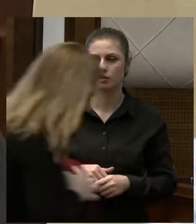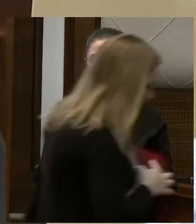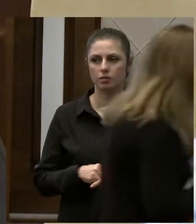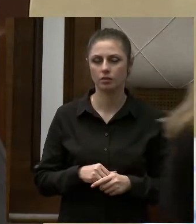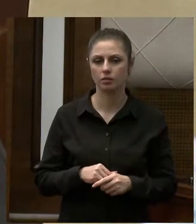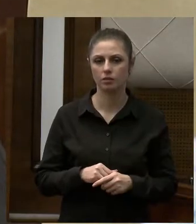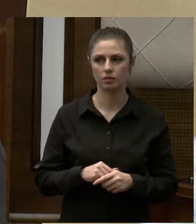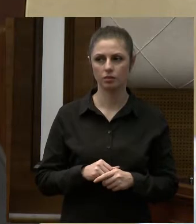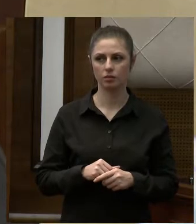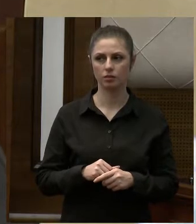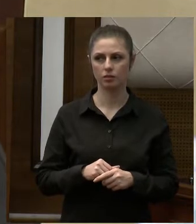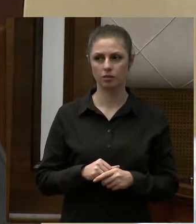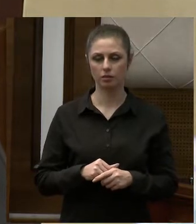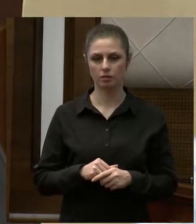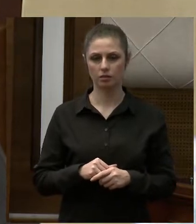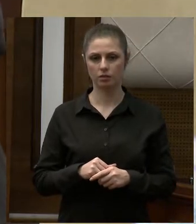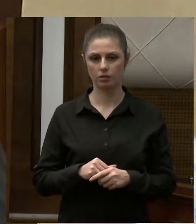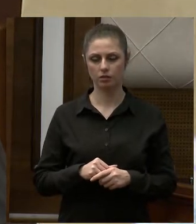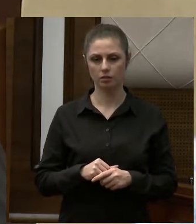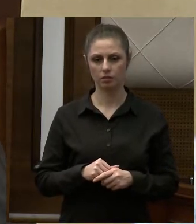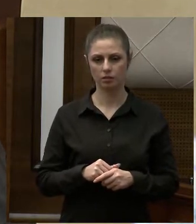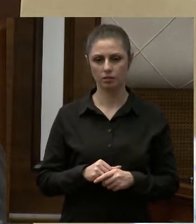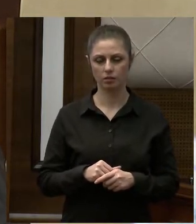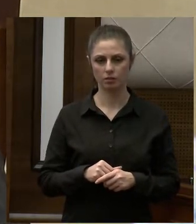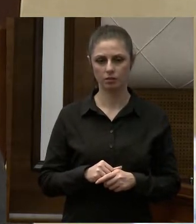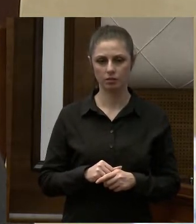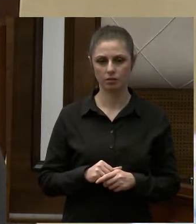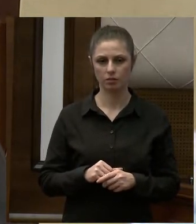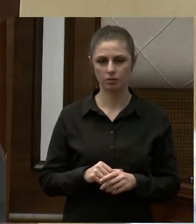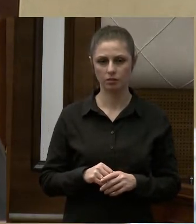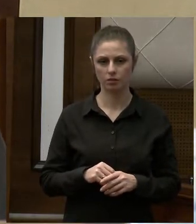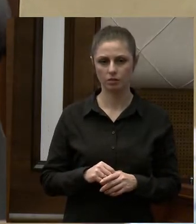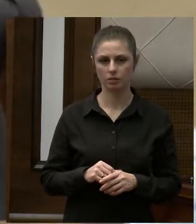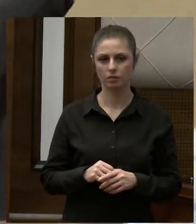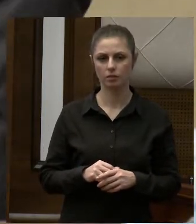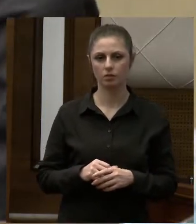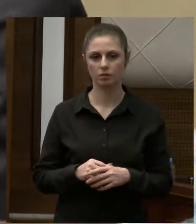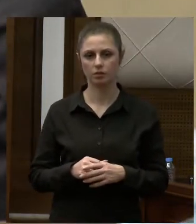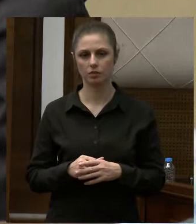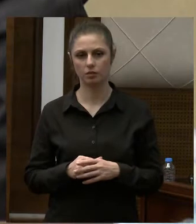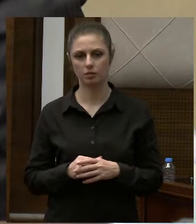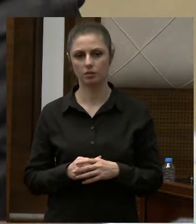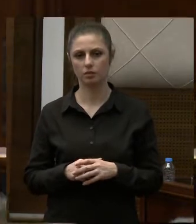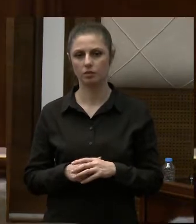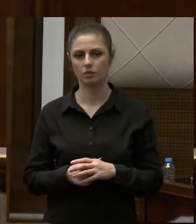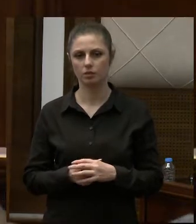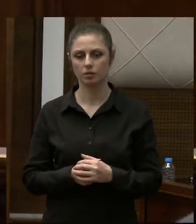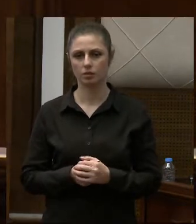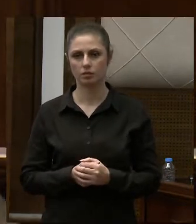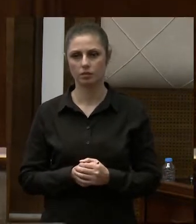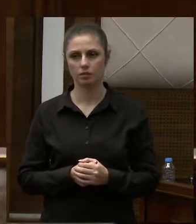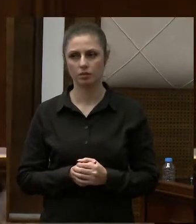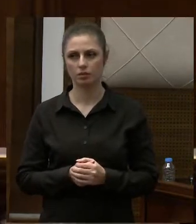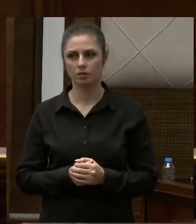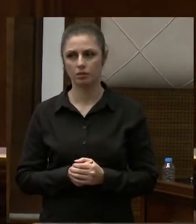Onlar belediye, onlar zaten kadrolu bizde. Şimdi yani, açıklayacağım biraz sonra. Girmiyor. Anladım. Bunlarla ilgili açıklama yapacak mısınız? Anladım tamam, zaten. Tamam anladım. O zaman.